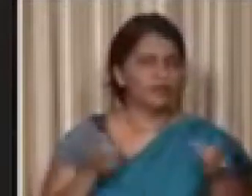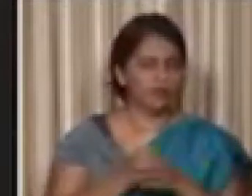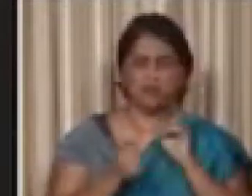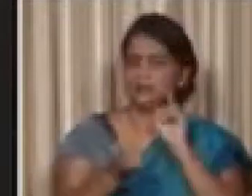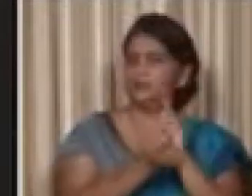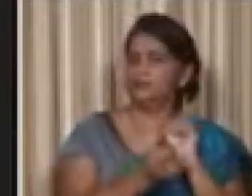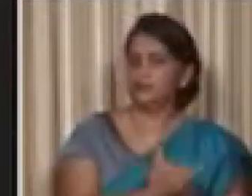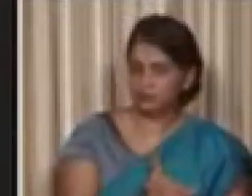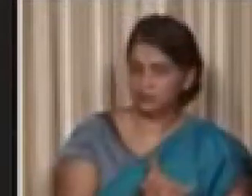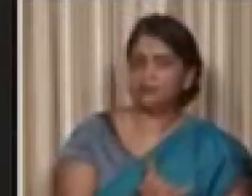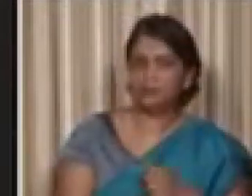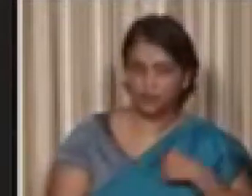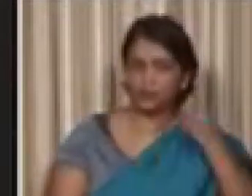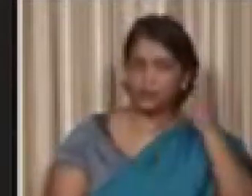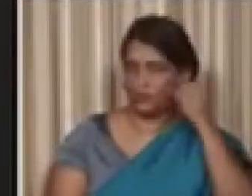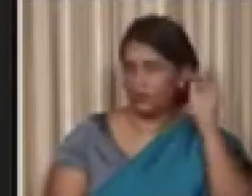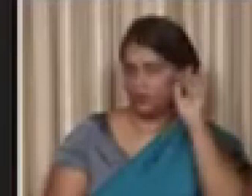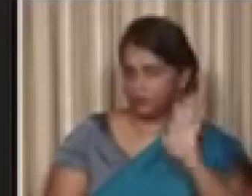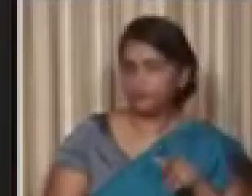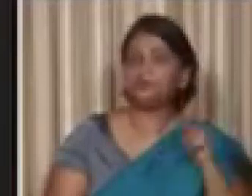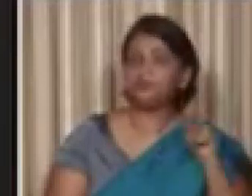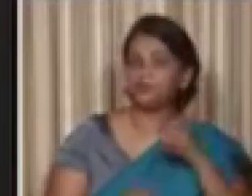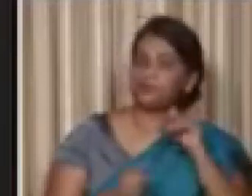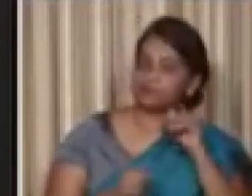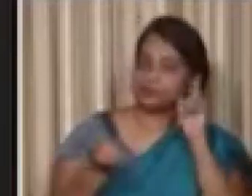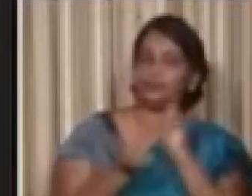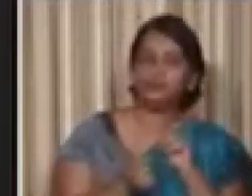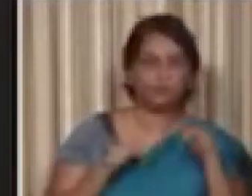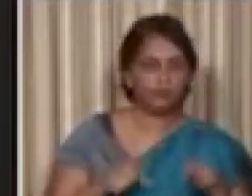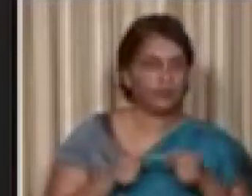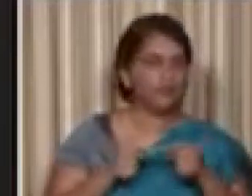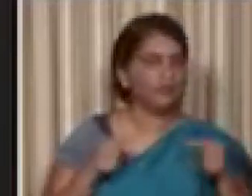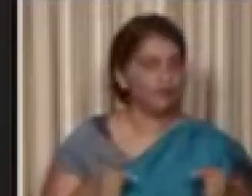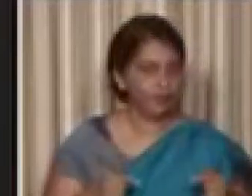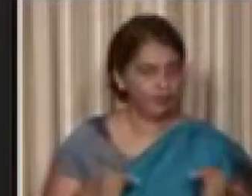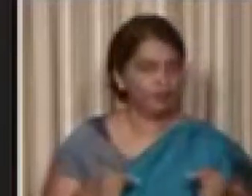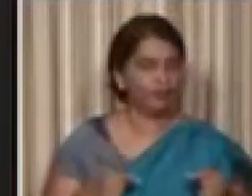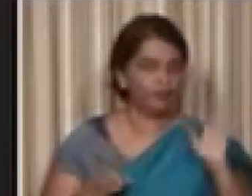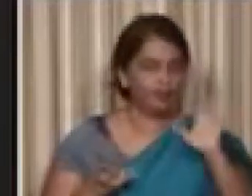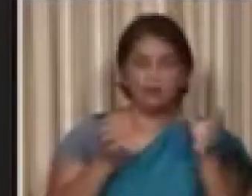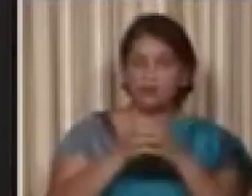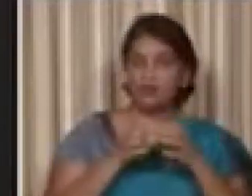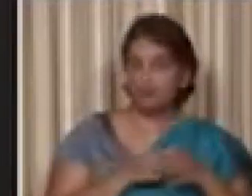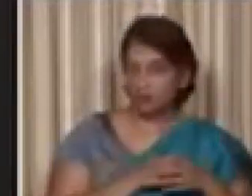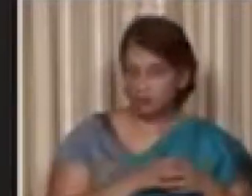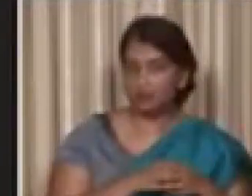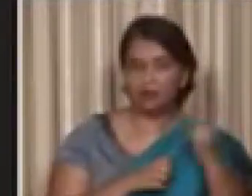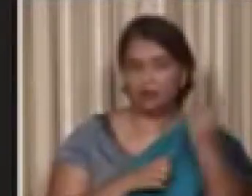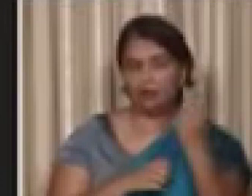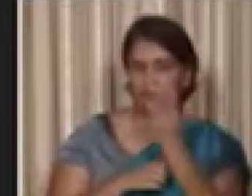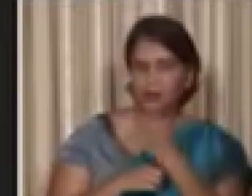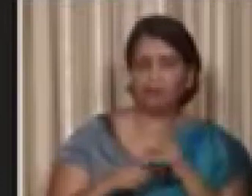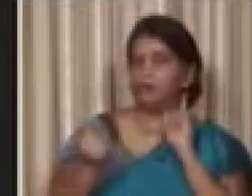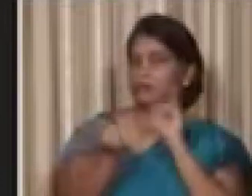ගැහෙනවා. අපි දන්න අපිට ආරංචි ලැබෙනවා. ඒ අය ගිහිල්ලා දැන් විපක්ෂයේ ඉන්න කණ්ඩායම් දෙක තුනම